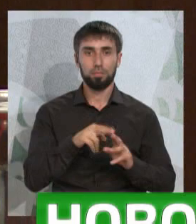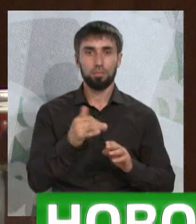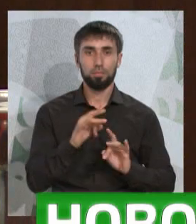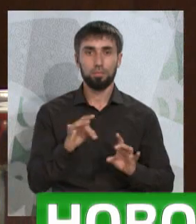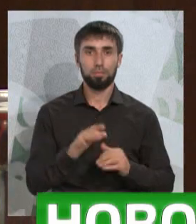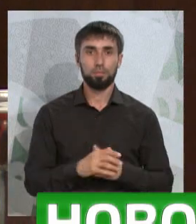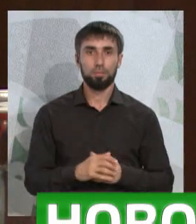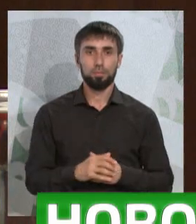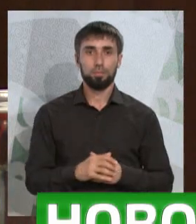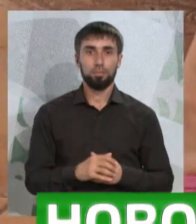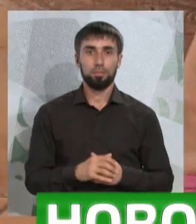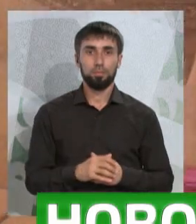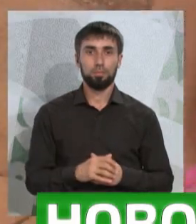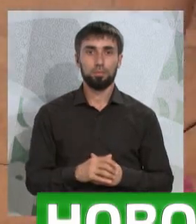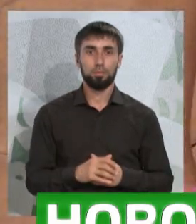Диана Дударова.